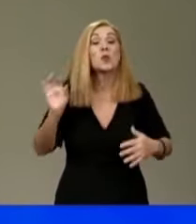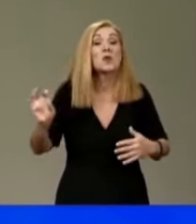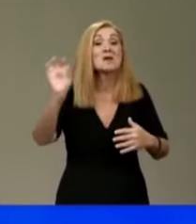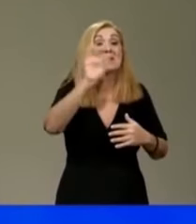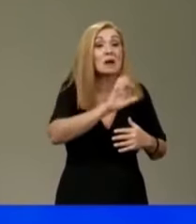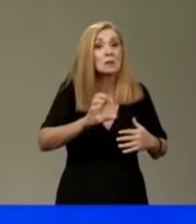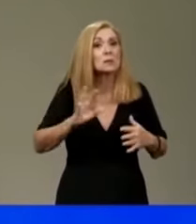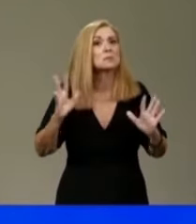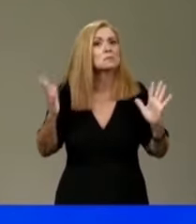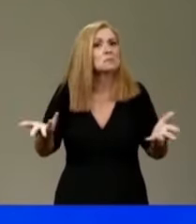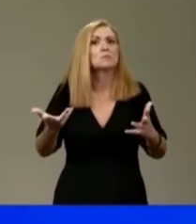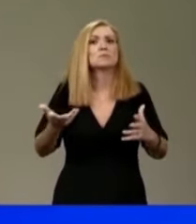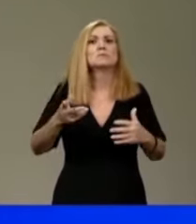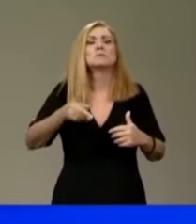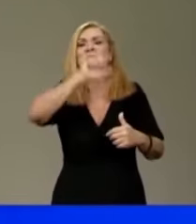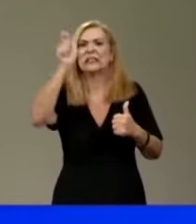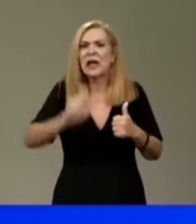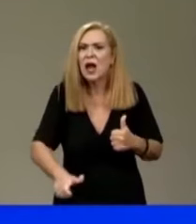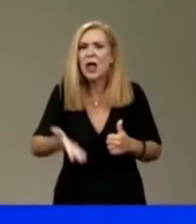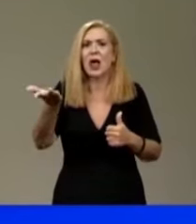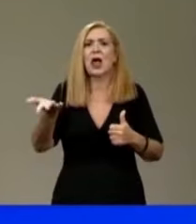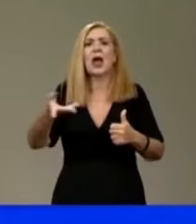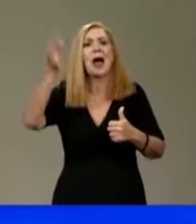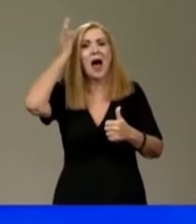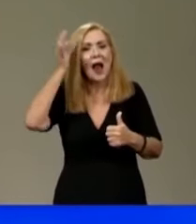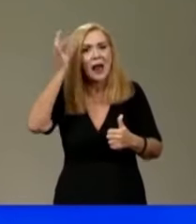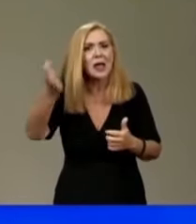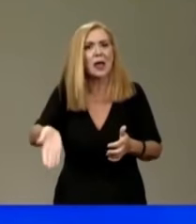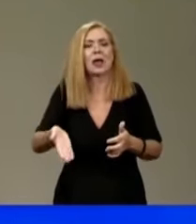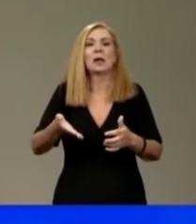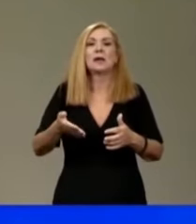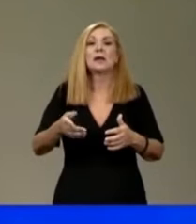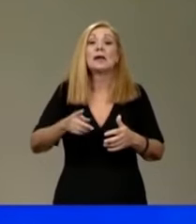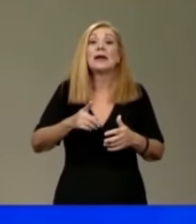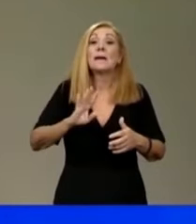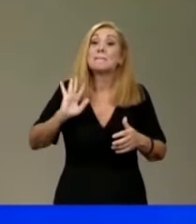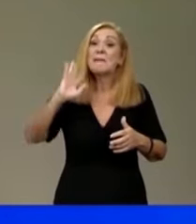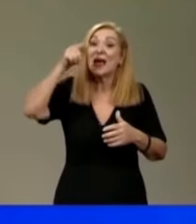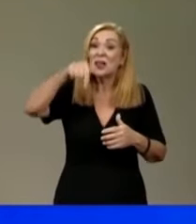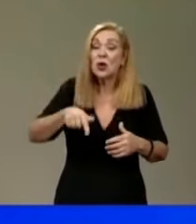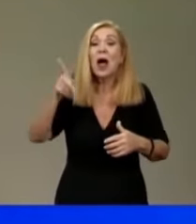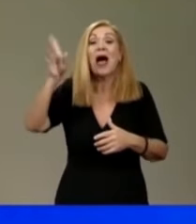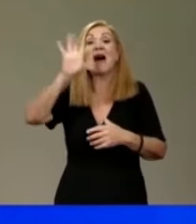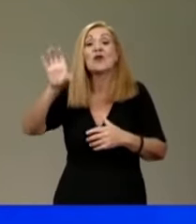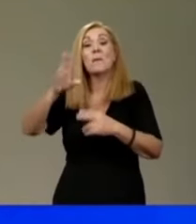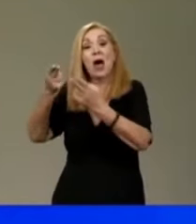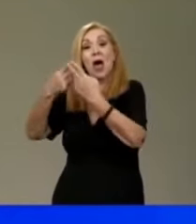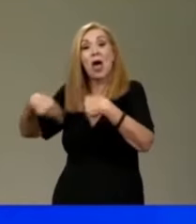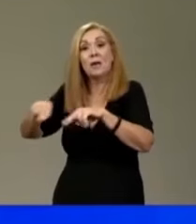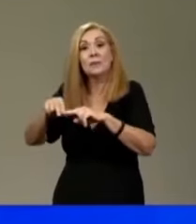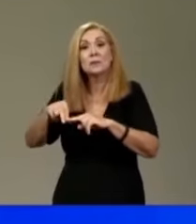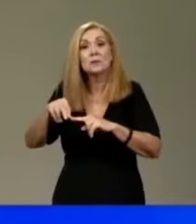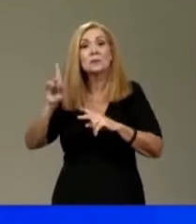ανάμεσα τους μεγάλες οικονομίες, όπως η Ιταλία και η Γαλλία, έχουν ήδη τεθεί από την Ευρωπαϊκή Επιτροπή